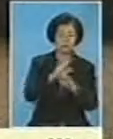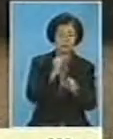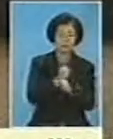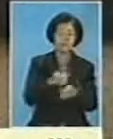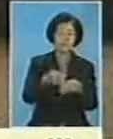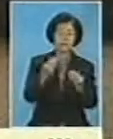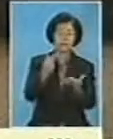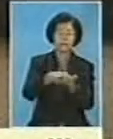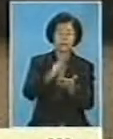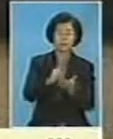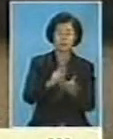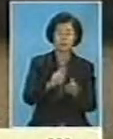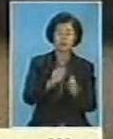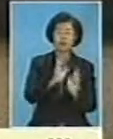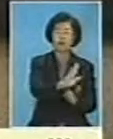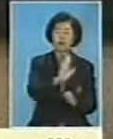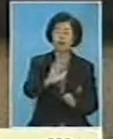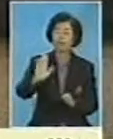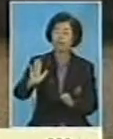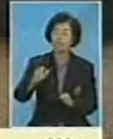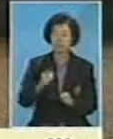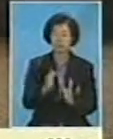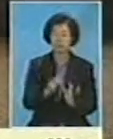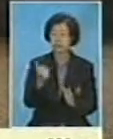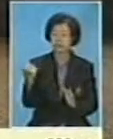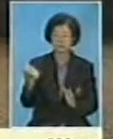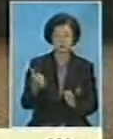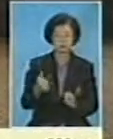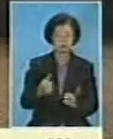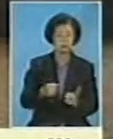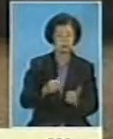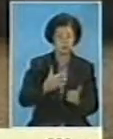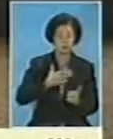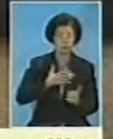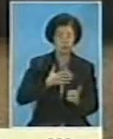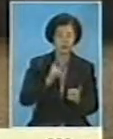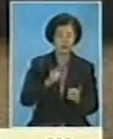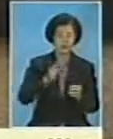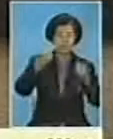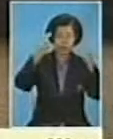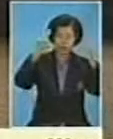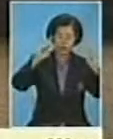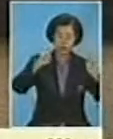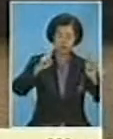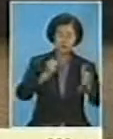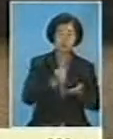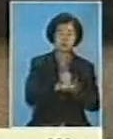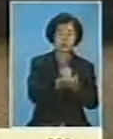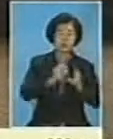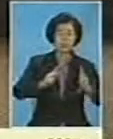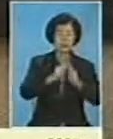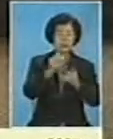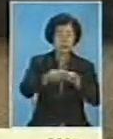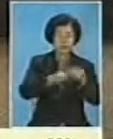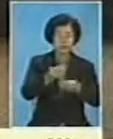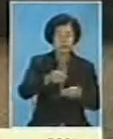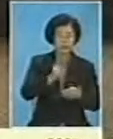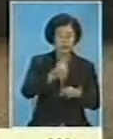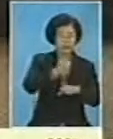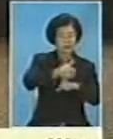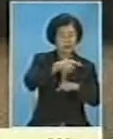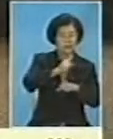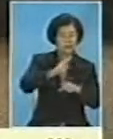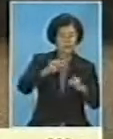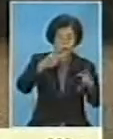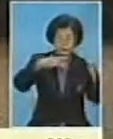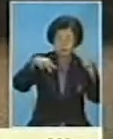ใดตลอดเวลาที่อยู่ในตำแหน่งรัฐมนตรีช่วยว่าการกระทรวงพาณิชย์และประธานอนุกรรมการพิจารณาระบาย